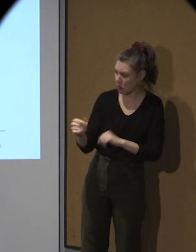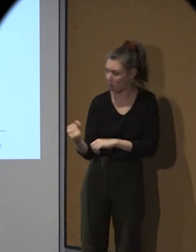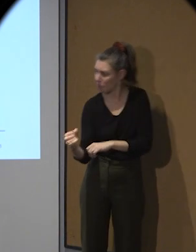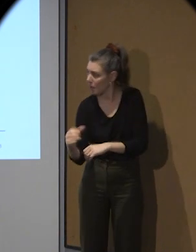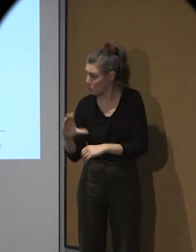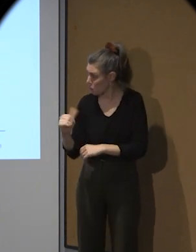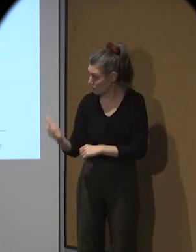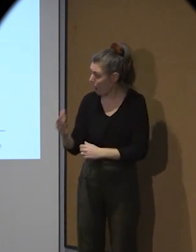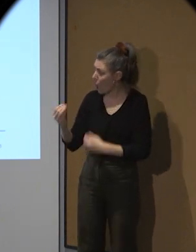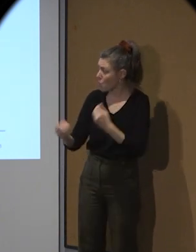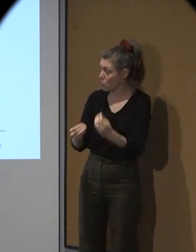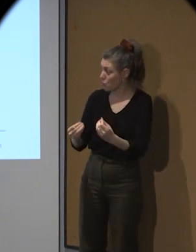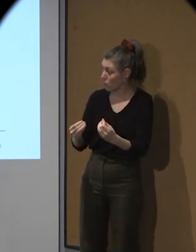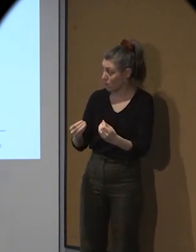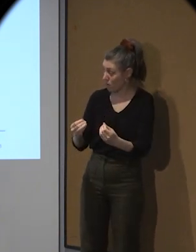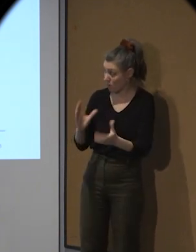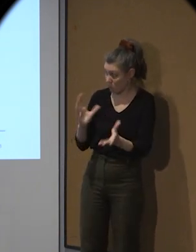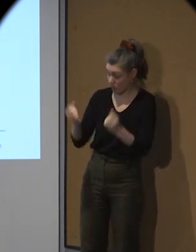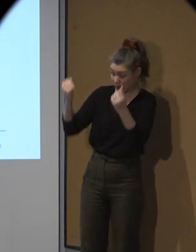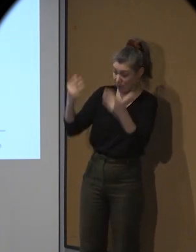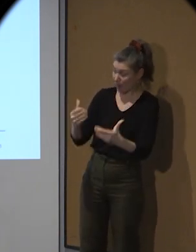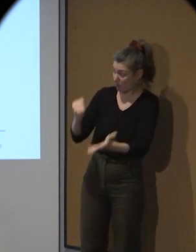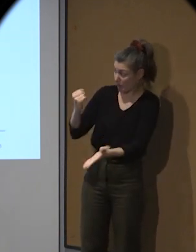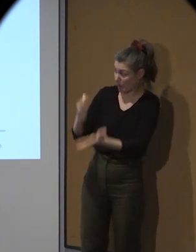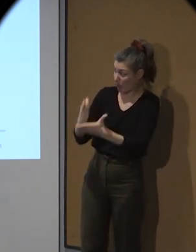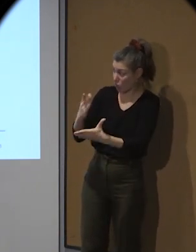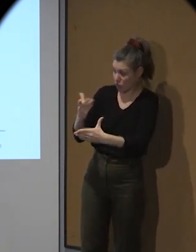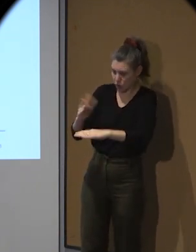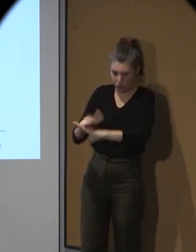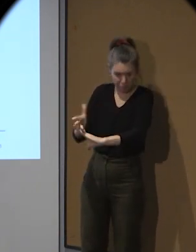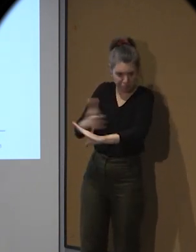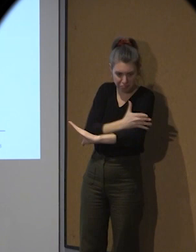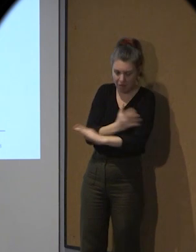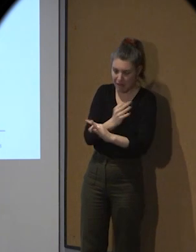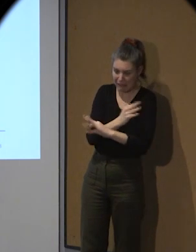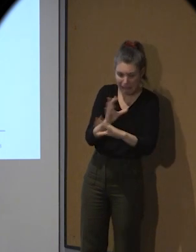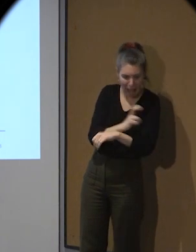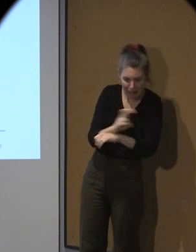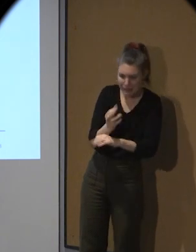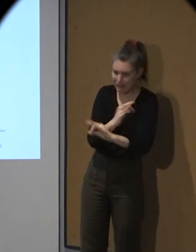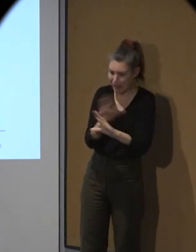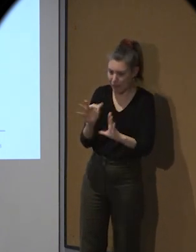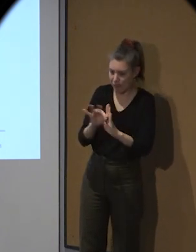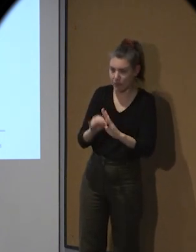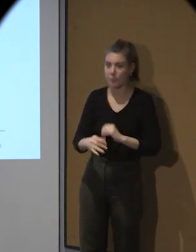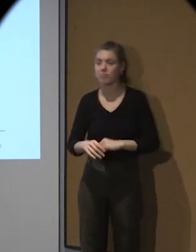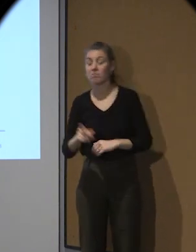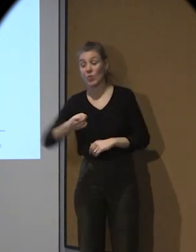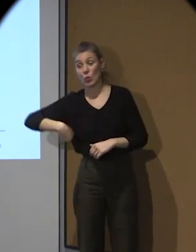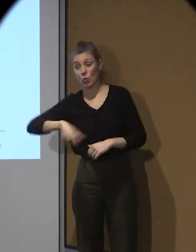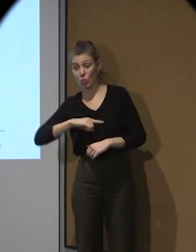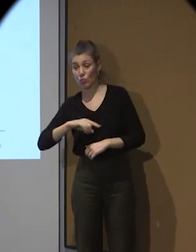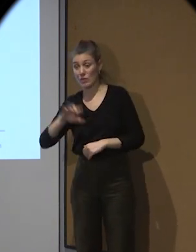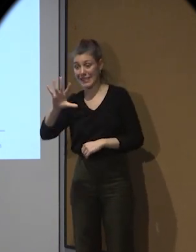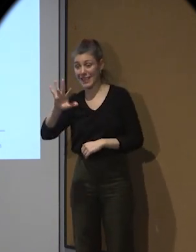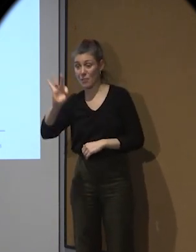subite intervient brutalement sans effet connu avant? Dans 5% des cas, on ne trouve rien du